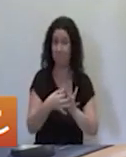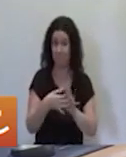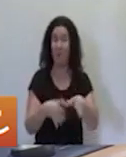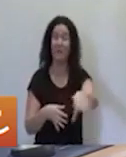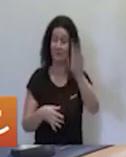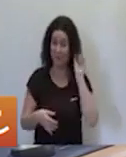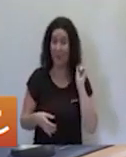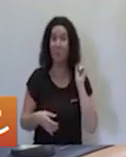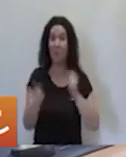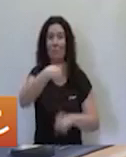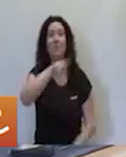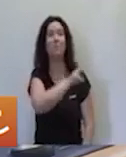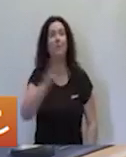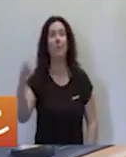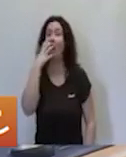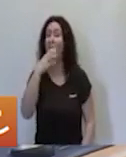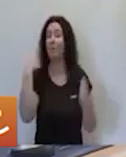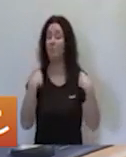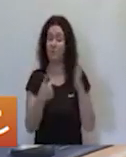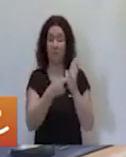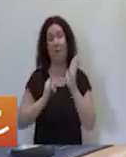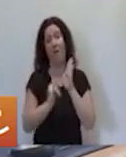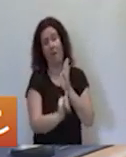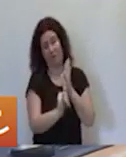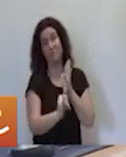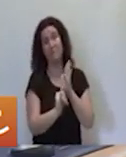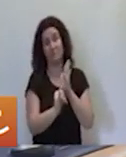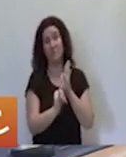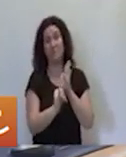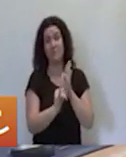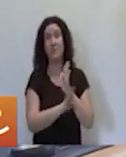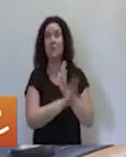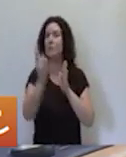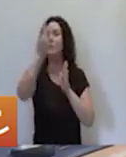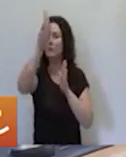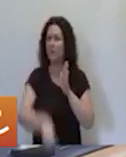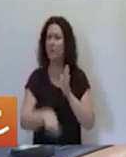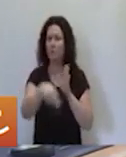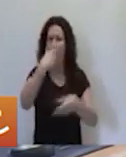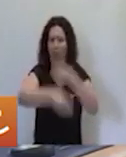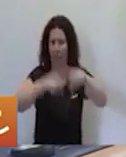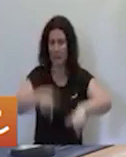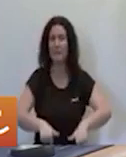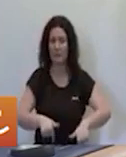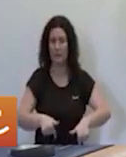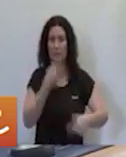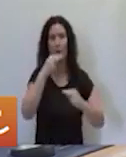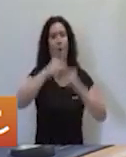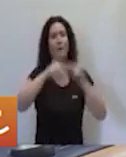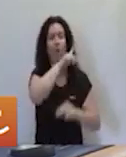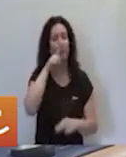estem queixant-nos del Partit Popular és exactament això. I no només això, el que ve vostè fent així, en les obres